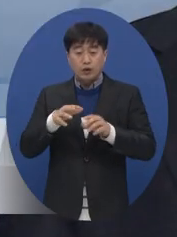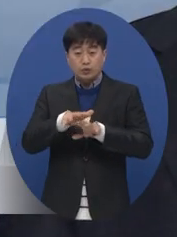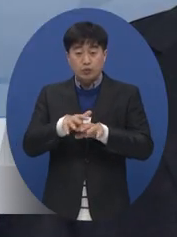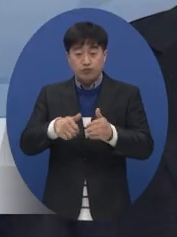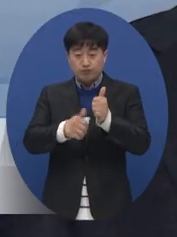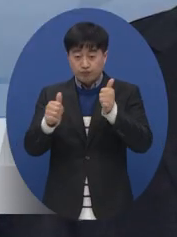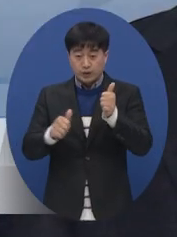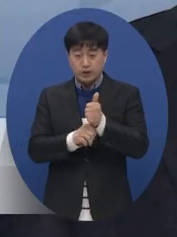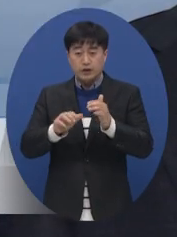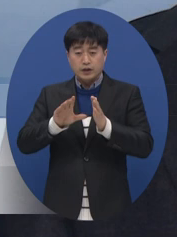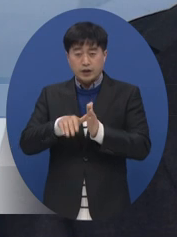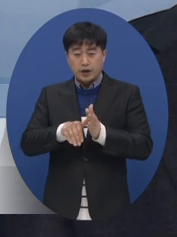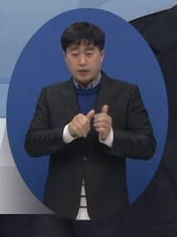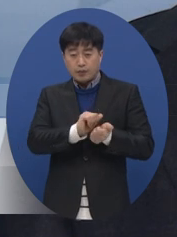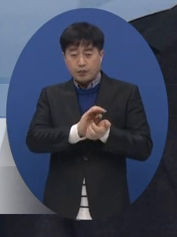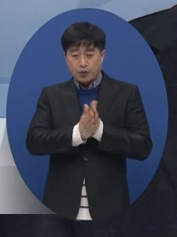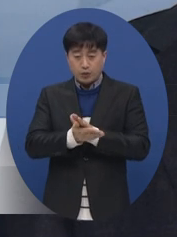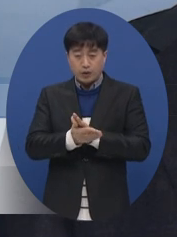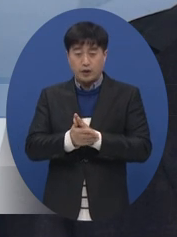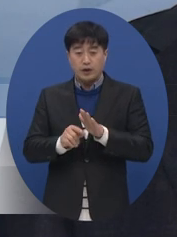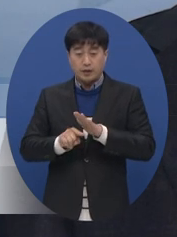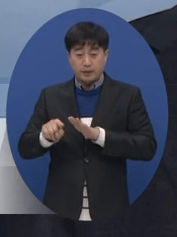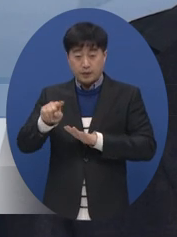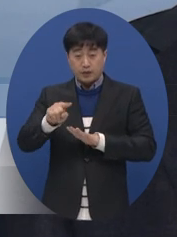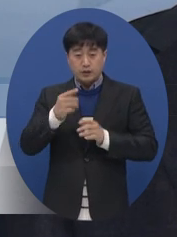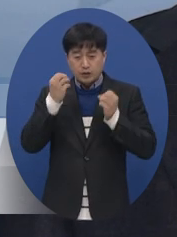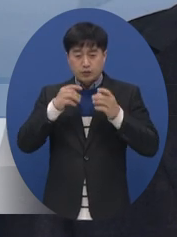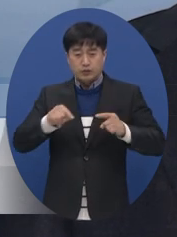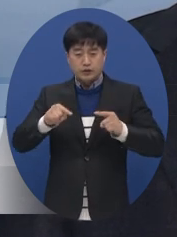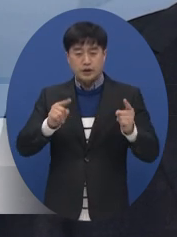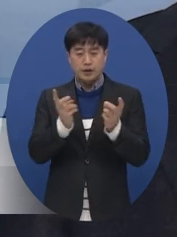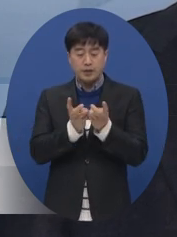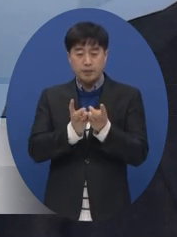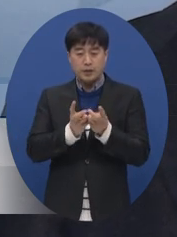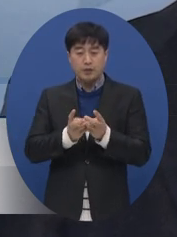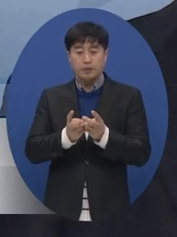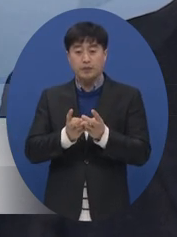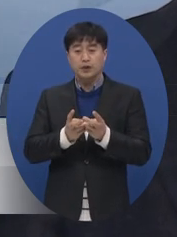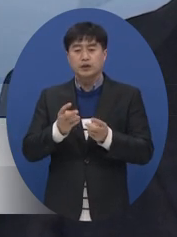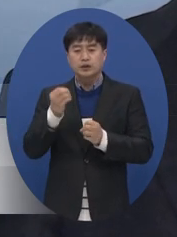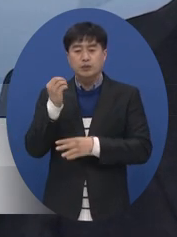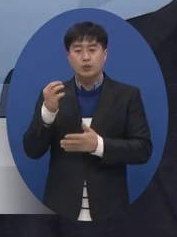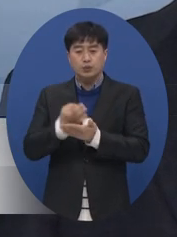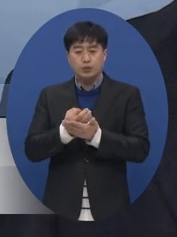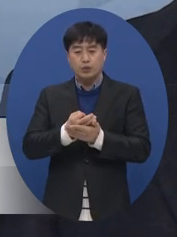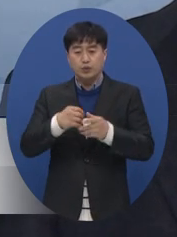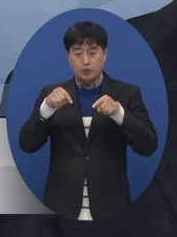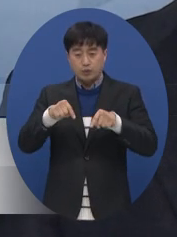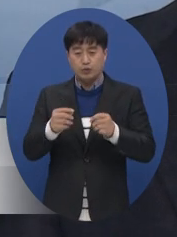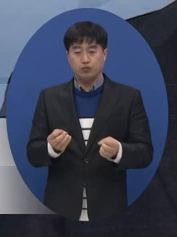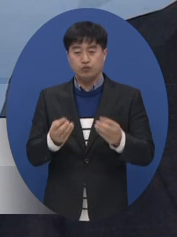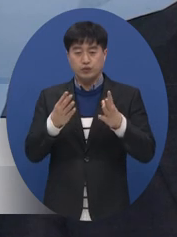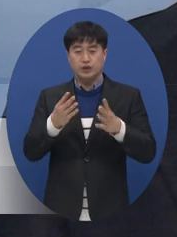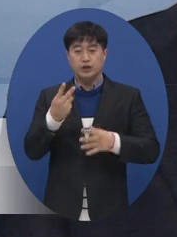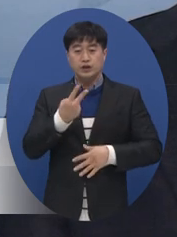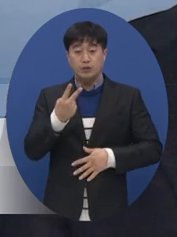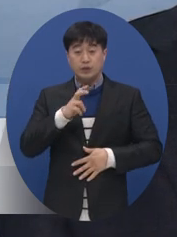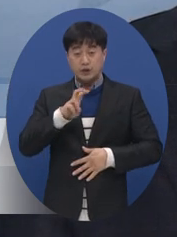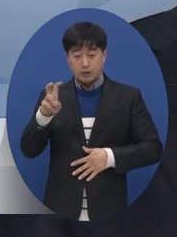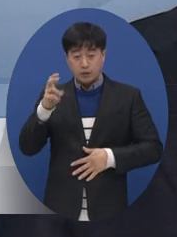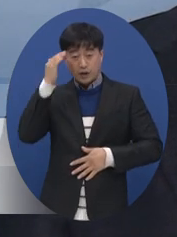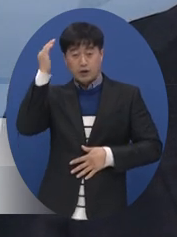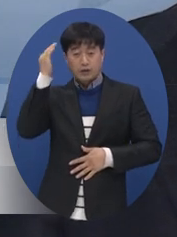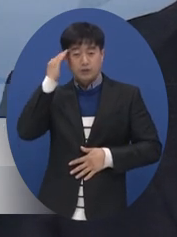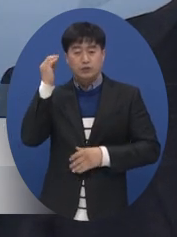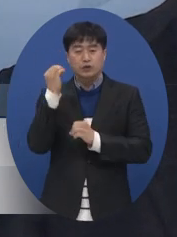우리 조직위원회는 시대의 변화에 한 발 앞서 새로운 정책 대안으로 떠오른 기본소득을 논의하는 정책축제인